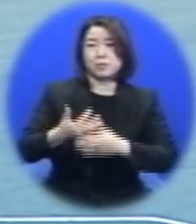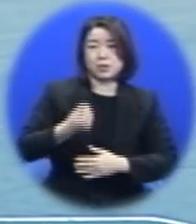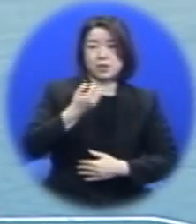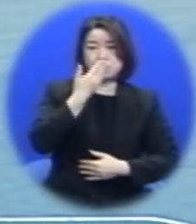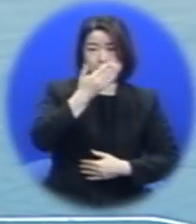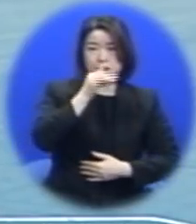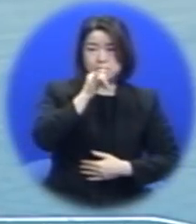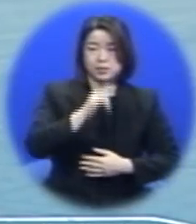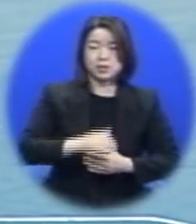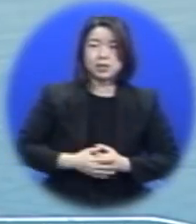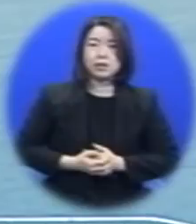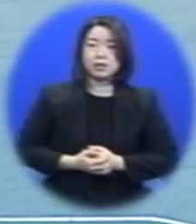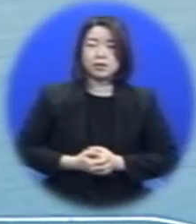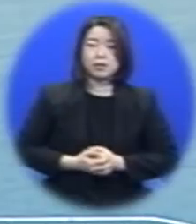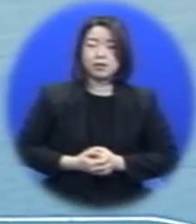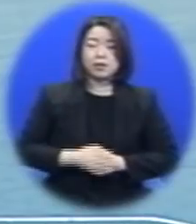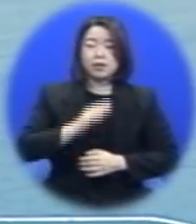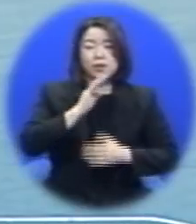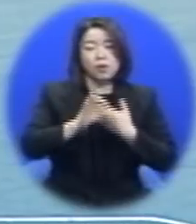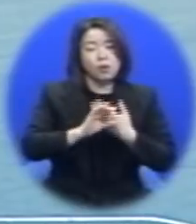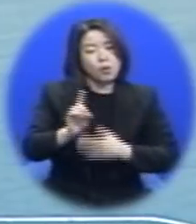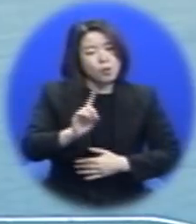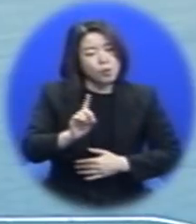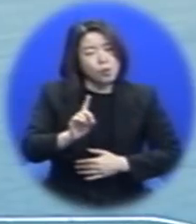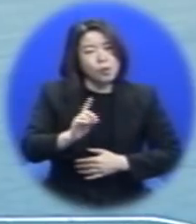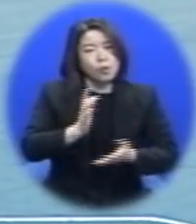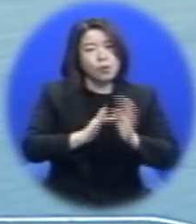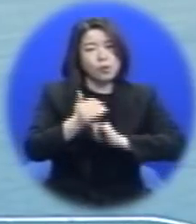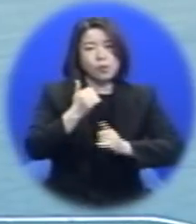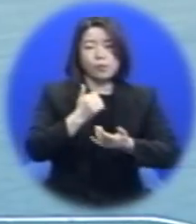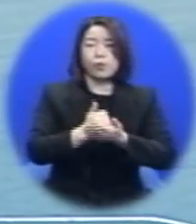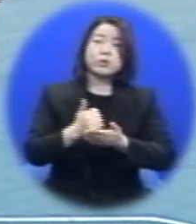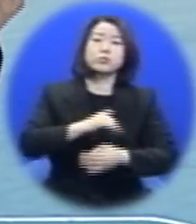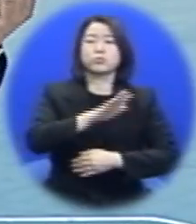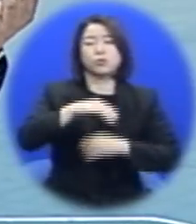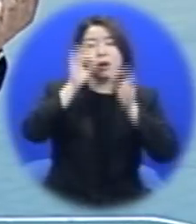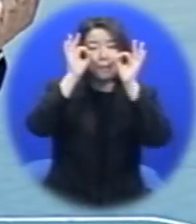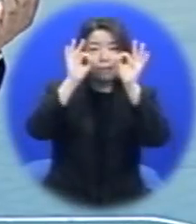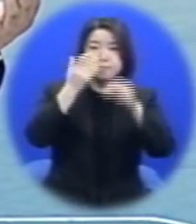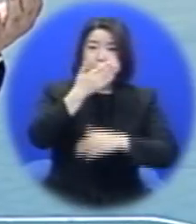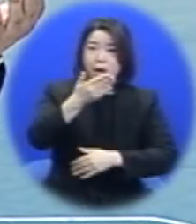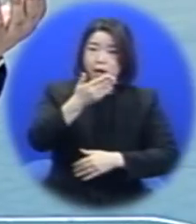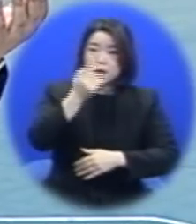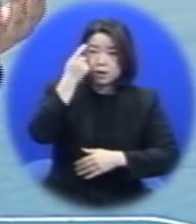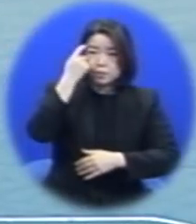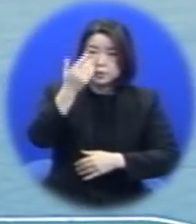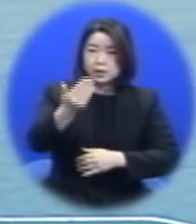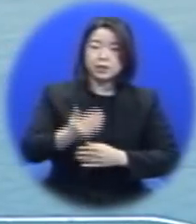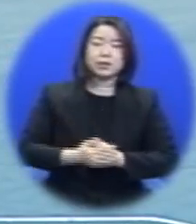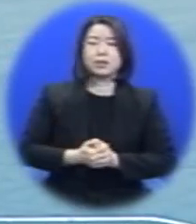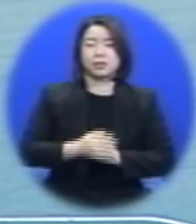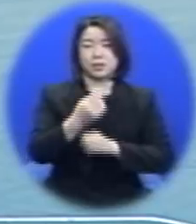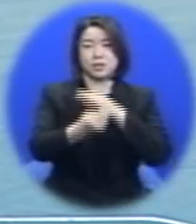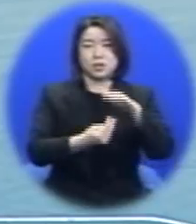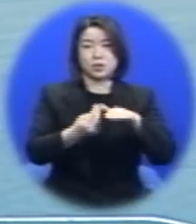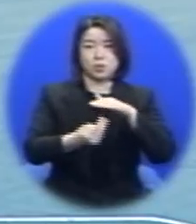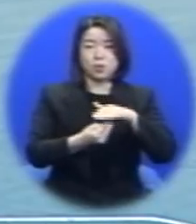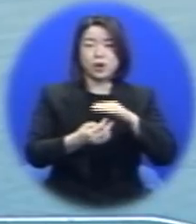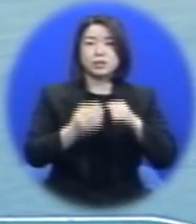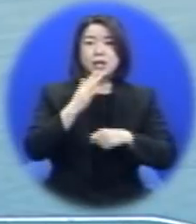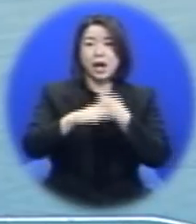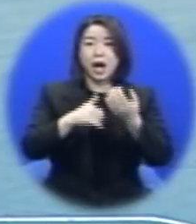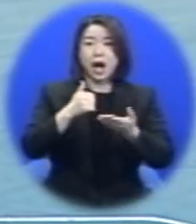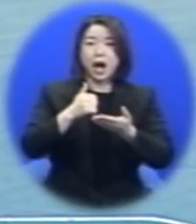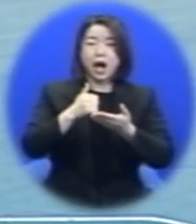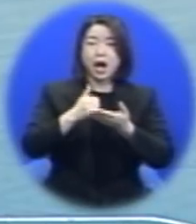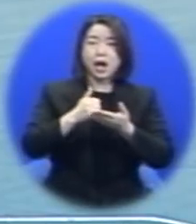됩니다. 도대체 그러면 어떻게 어린 양 예수님을 우리가 볼 수 있습니까? 요한은 하늘에